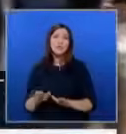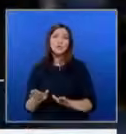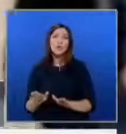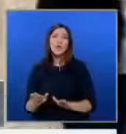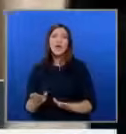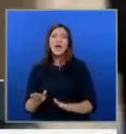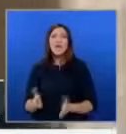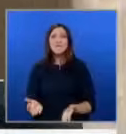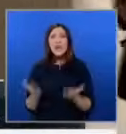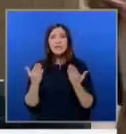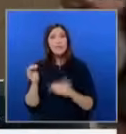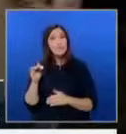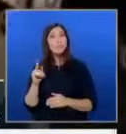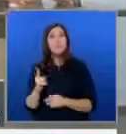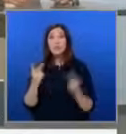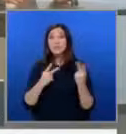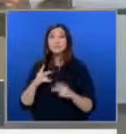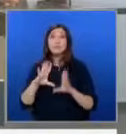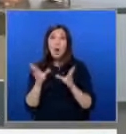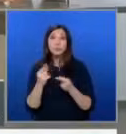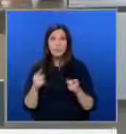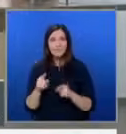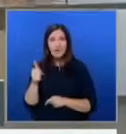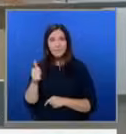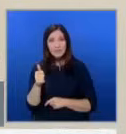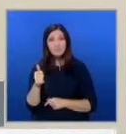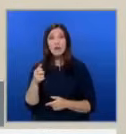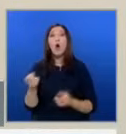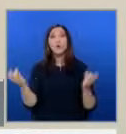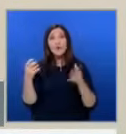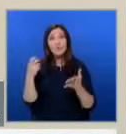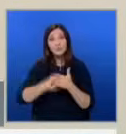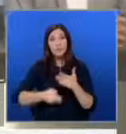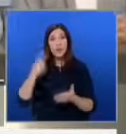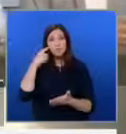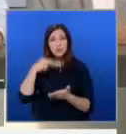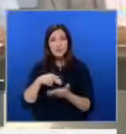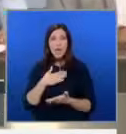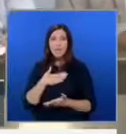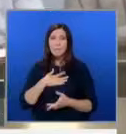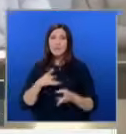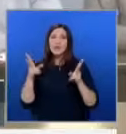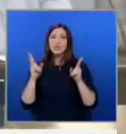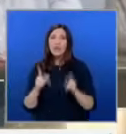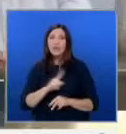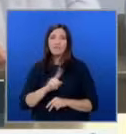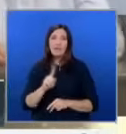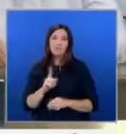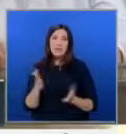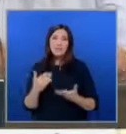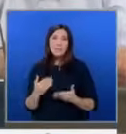ние бихме могли да се разберем за едно общо управление. БСП препотвърдиха позицията си. Ние имаме решение да не